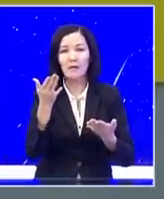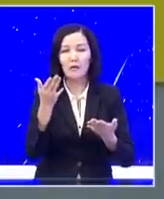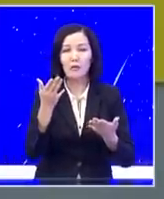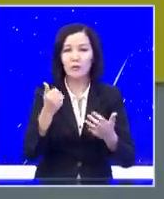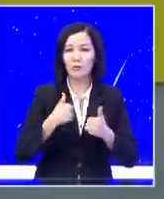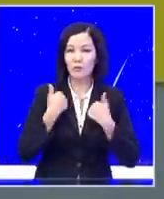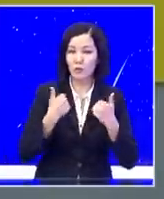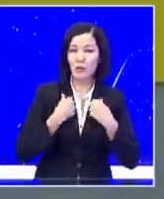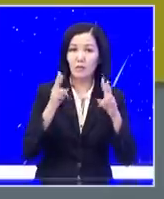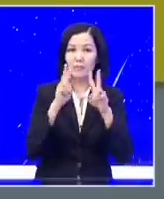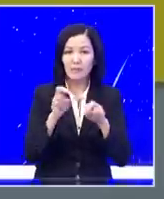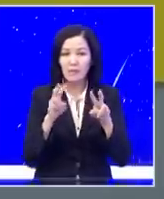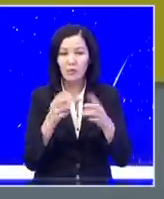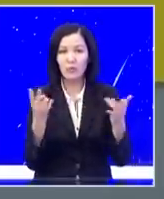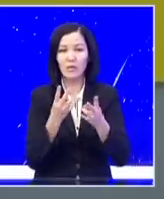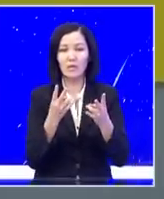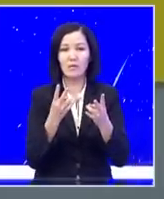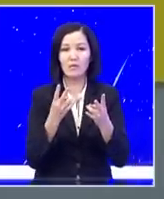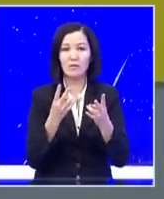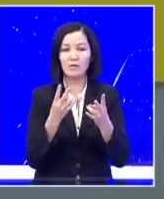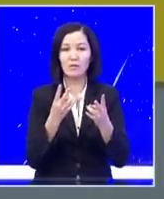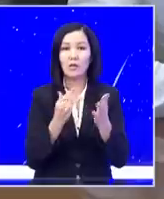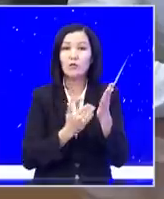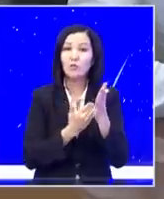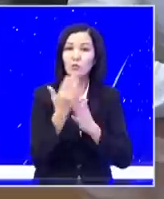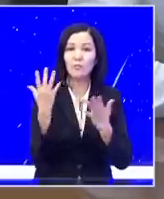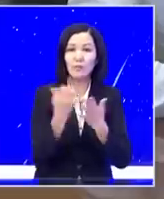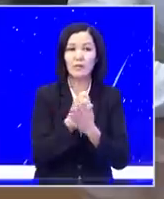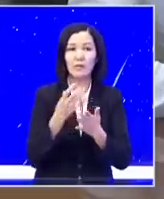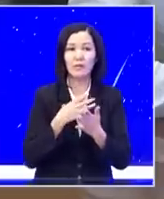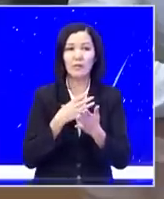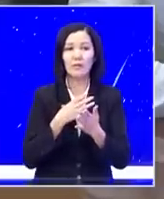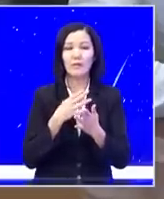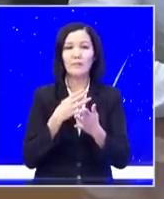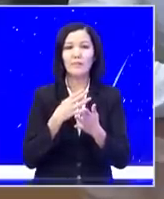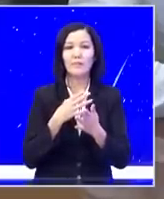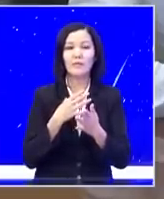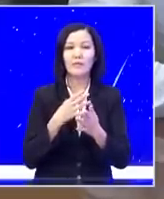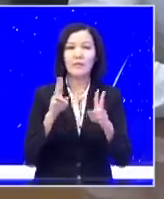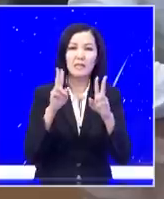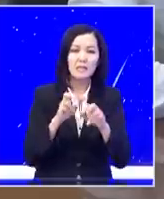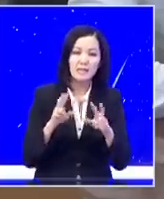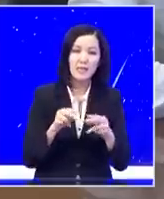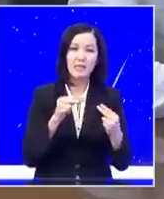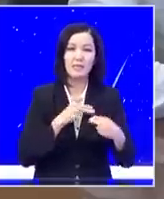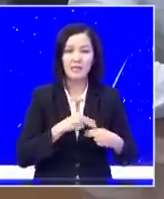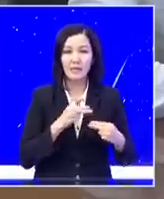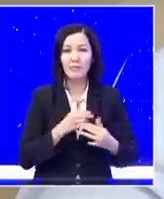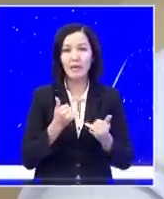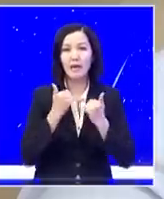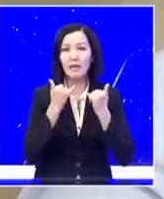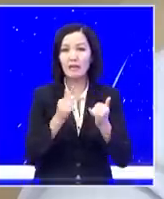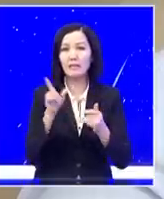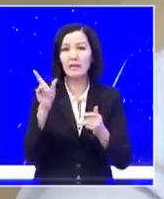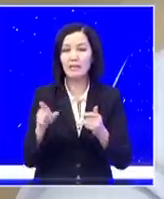болса, бір нәрсені үйренуге аш болса, сол құрлым биік табысқа жетеді. Дәл осы ұстаным ізденіс еңбек ардақтылды биікке